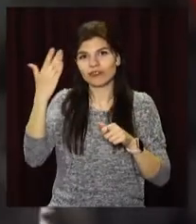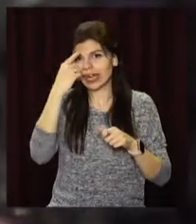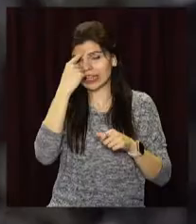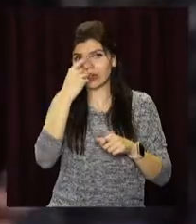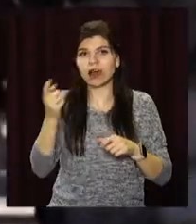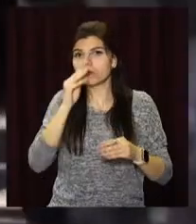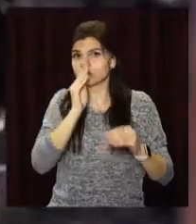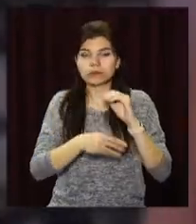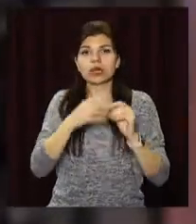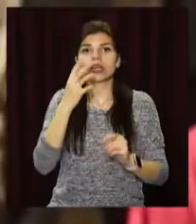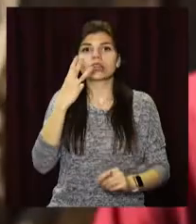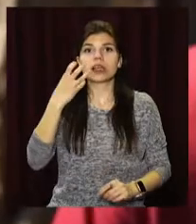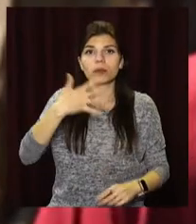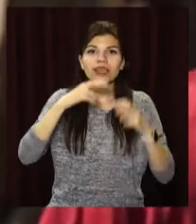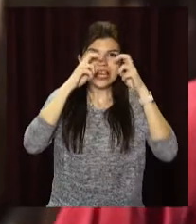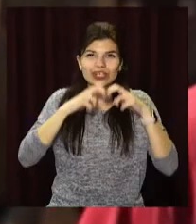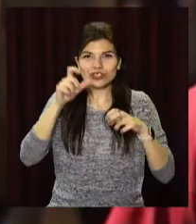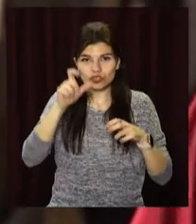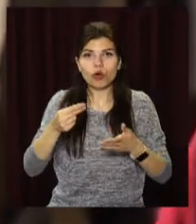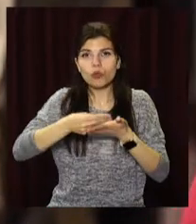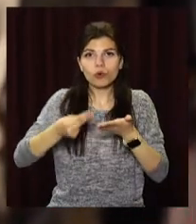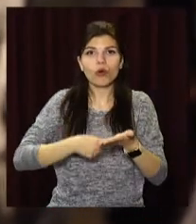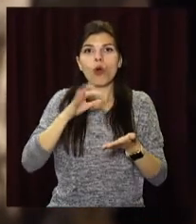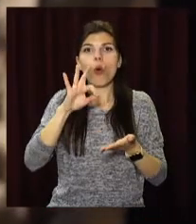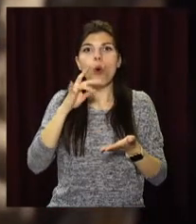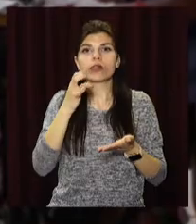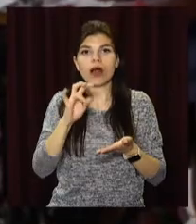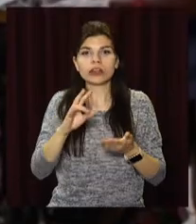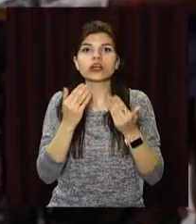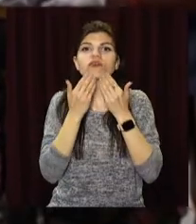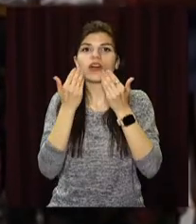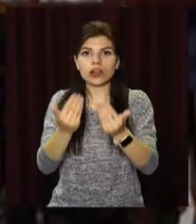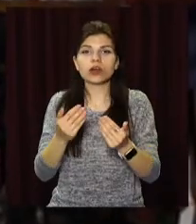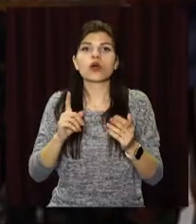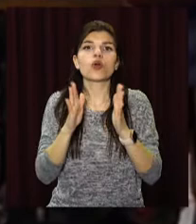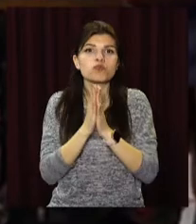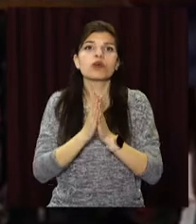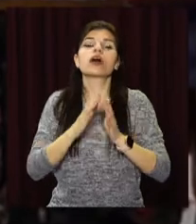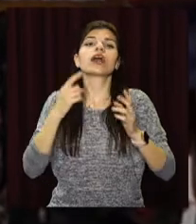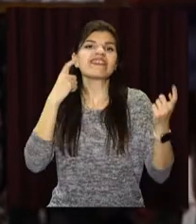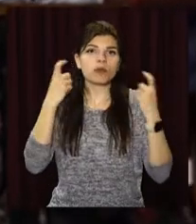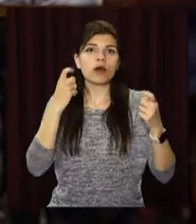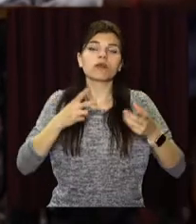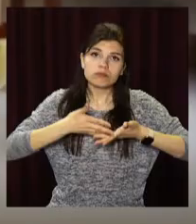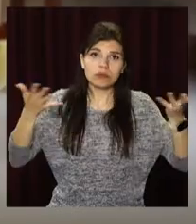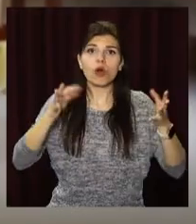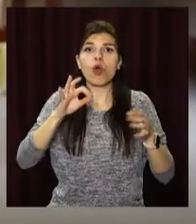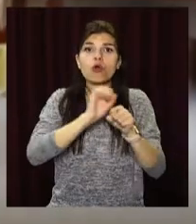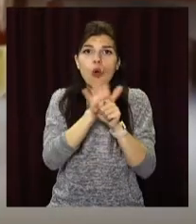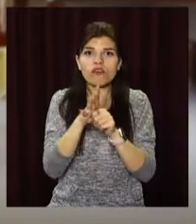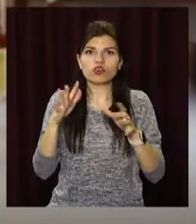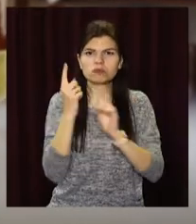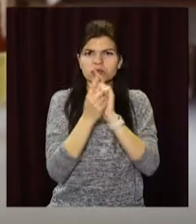катастрофи. 350 дослідників підписали онлайн-звернення, у якому вимагають оприлюднити дані про мутацію ковіду,